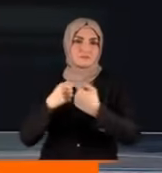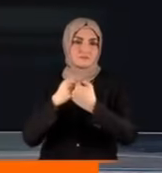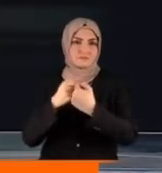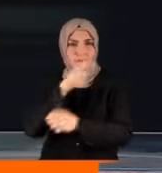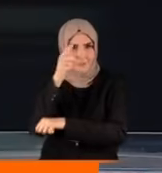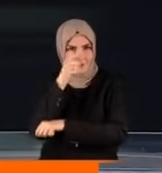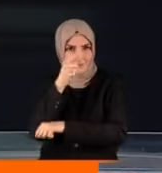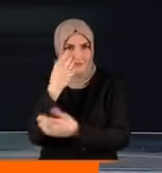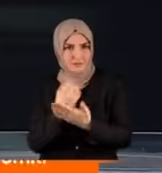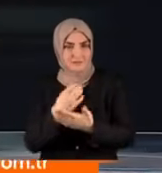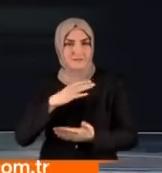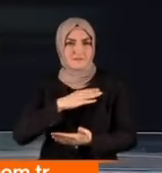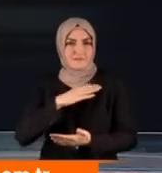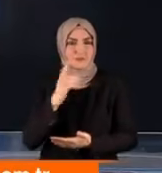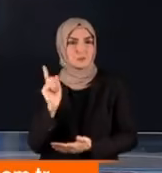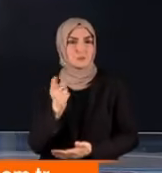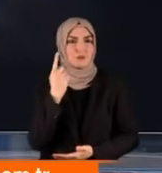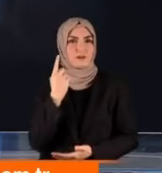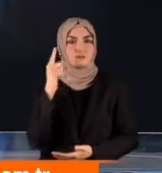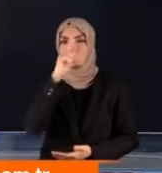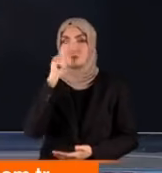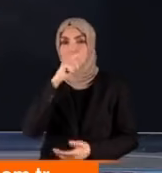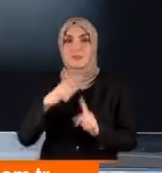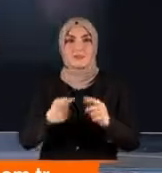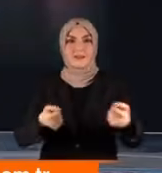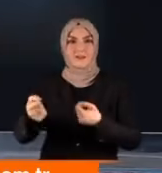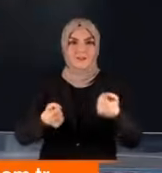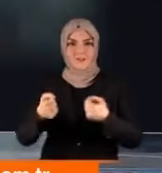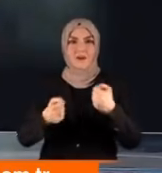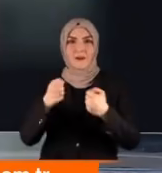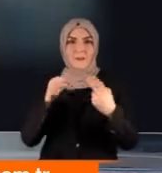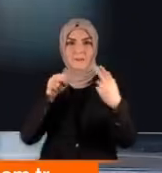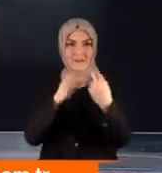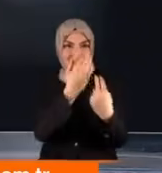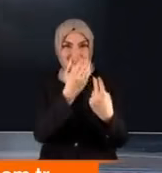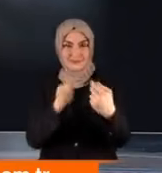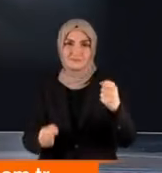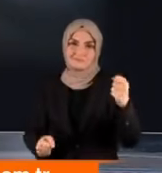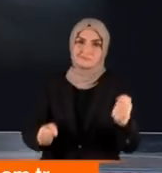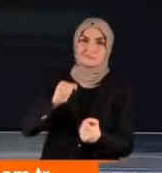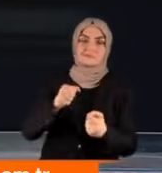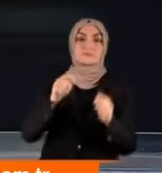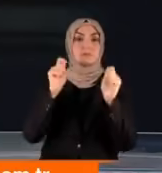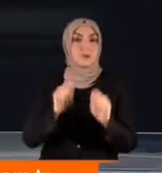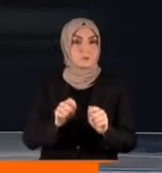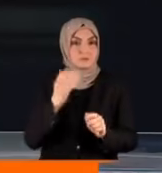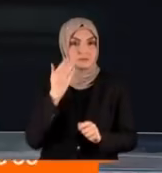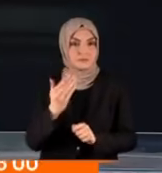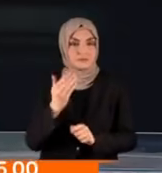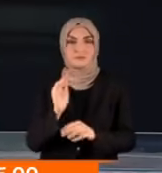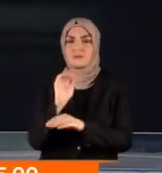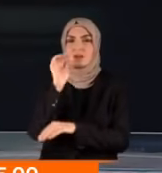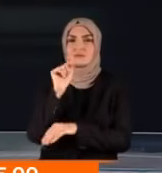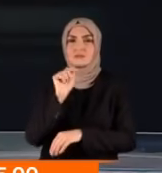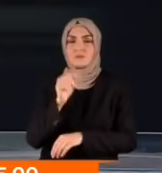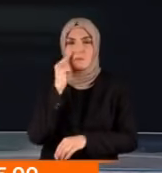tuhaflık vardı çünkü traktör sürücüsü direksiyon aracın üzerine bir anda kırmıştı ve Yaşananlar Sadece o kazayla da kalmadı